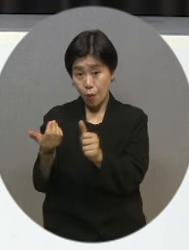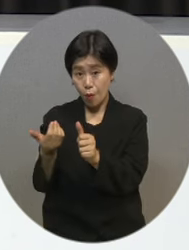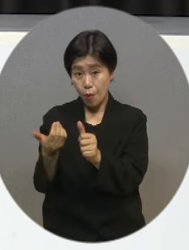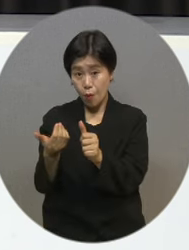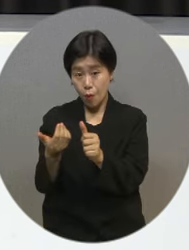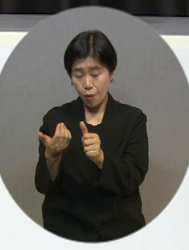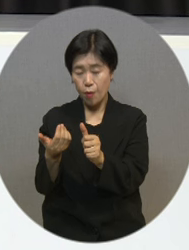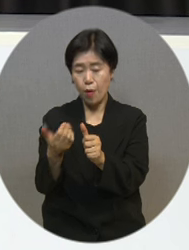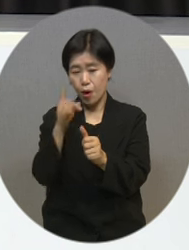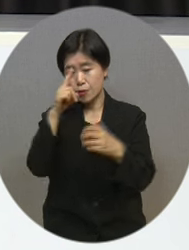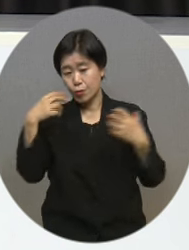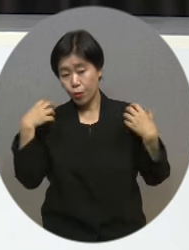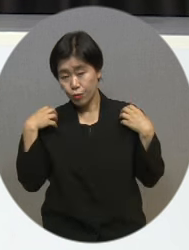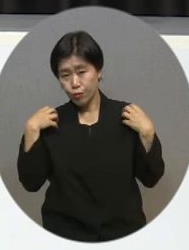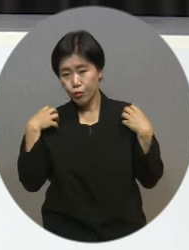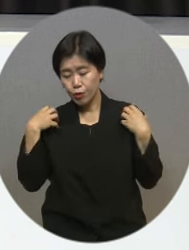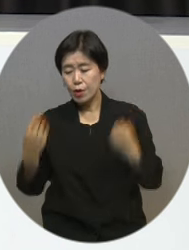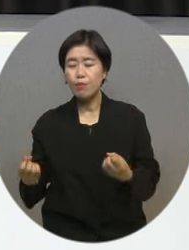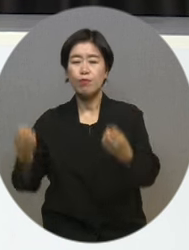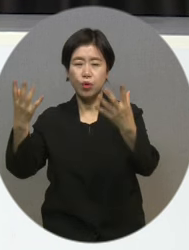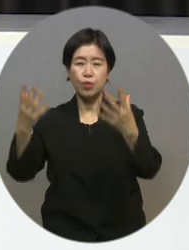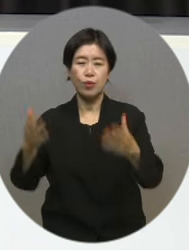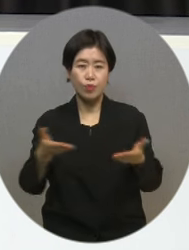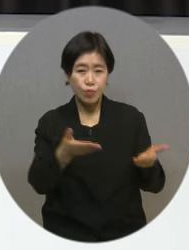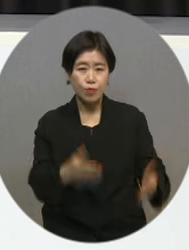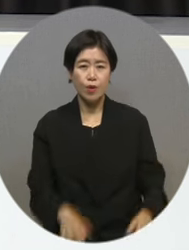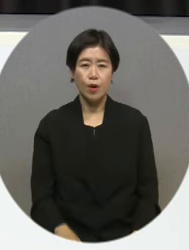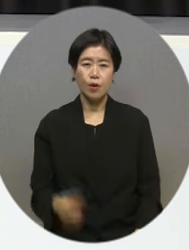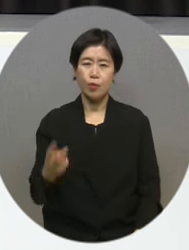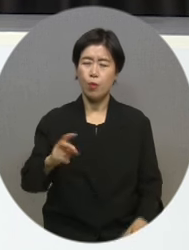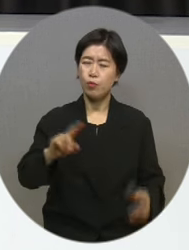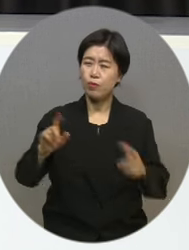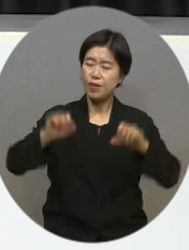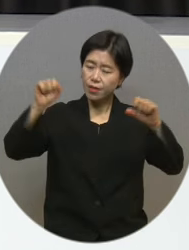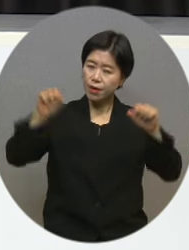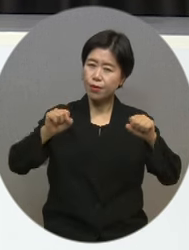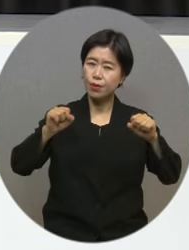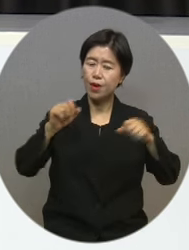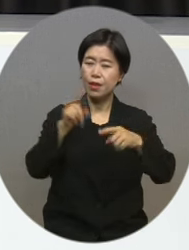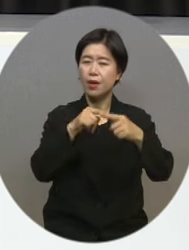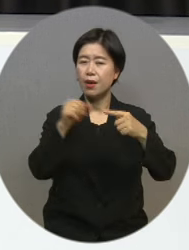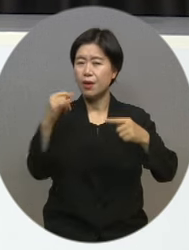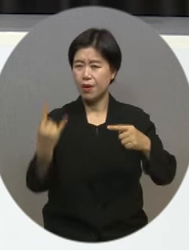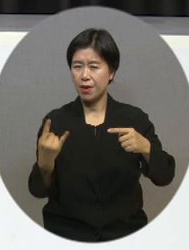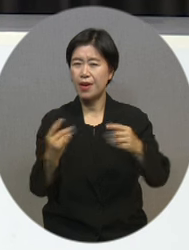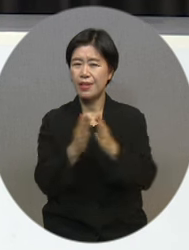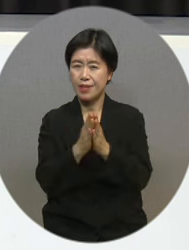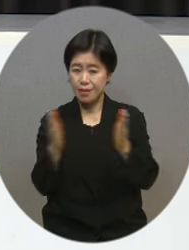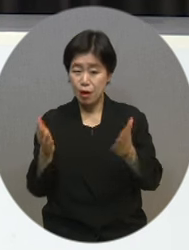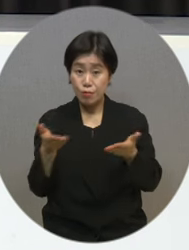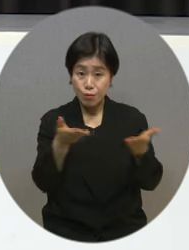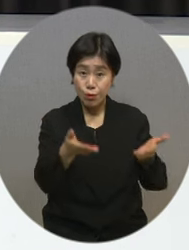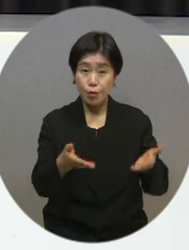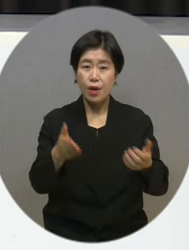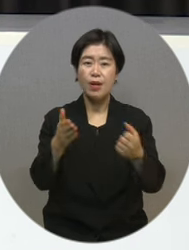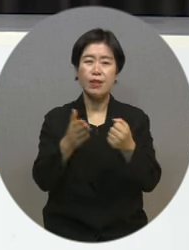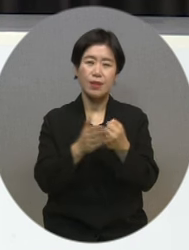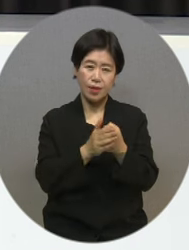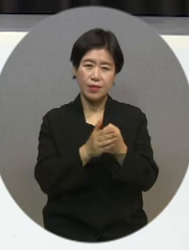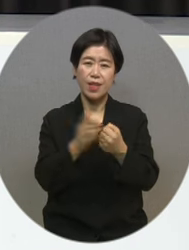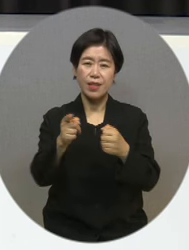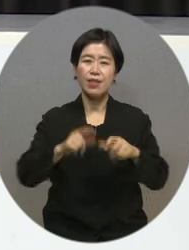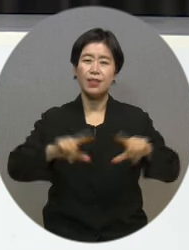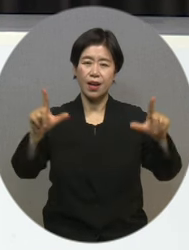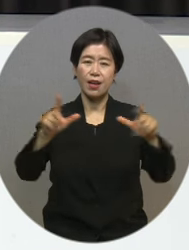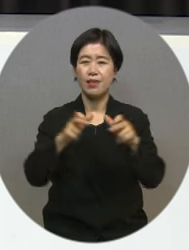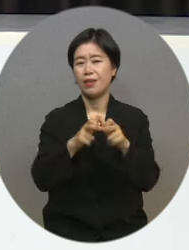점심을 대접한다거나 무슨 체육대회를 한다거나 뭐 이렇게 시작된 게 장애인 날이에요. 그래서 그랬구나. 이제 굉장히